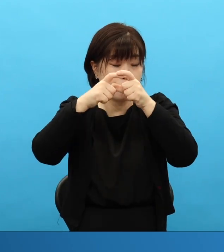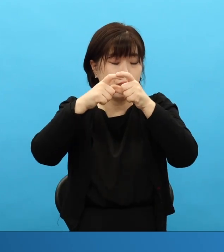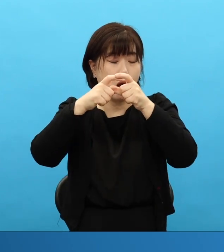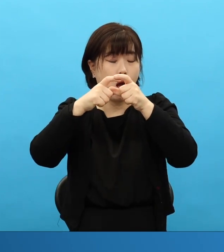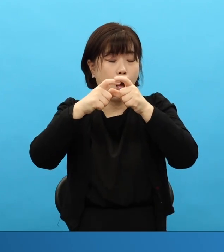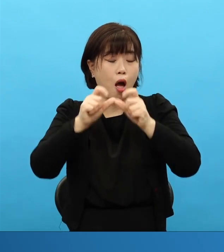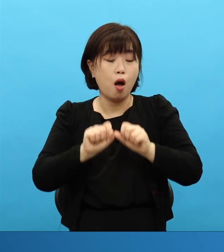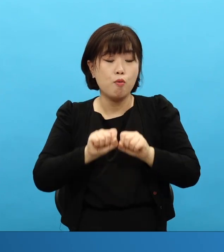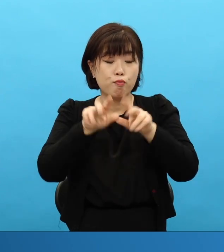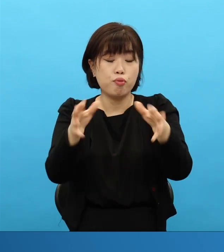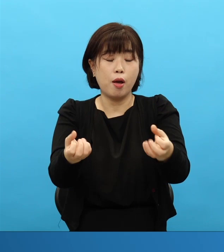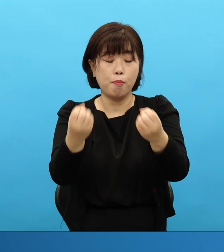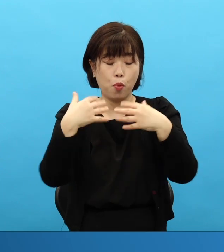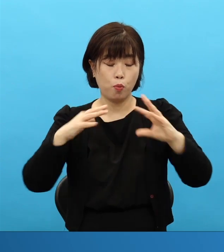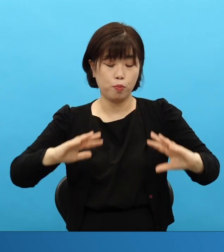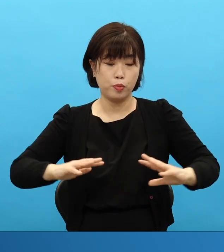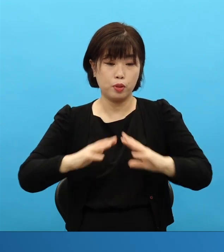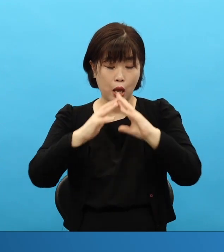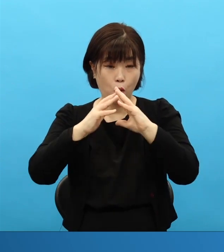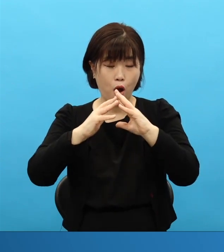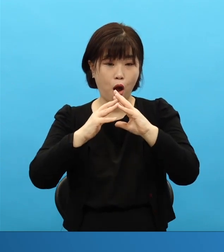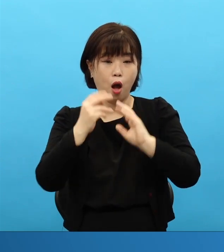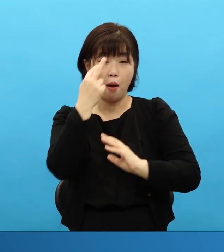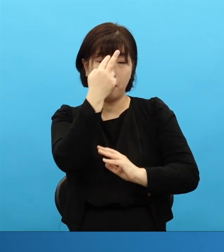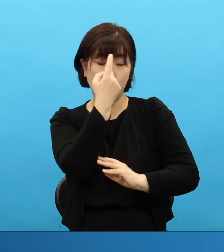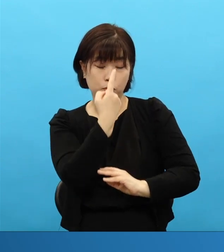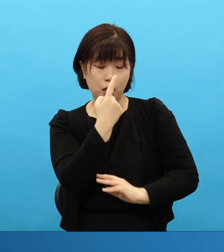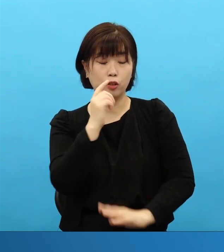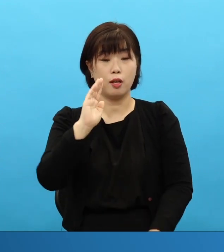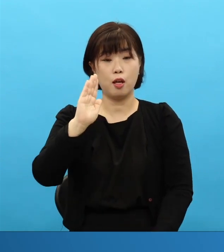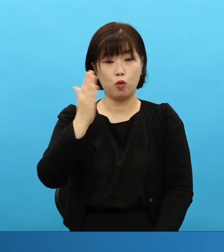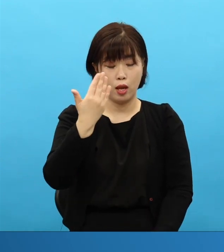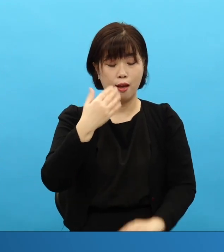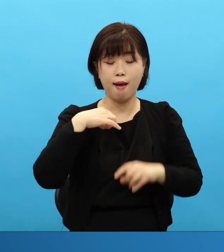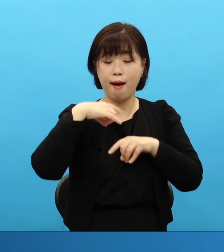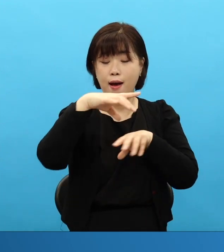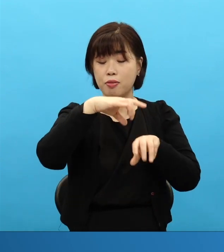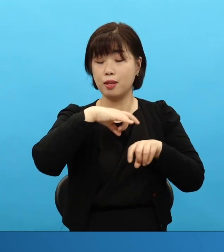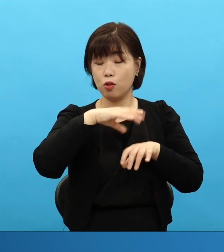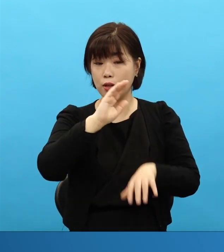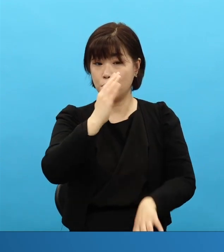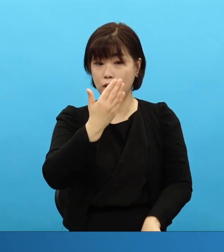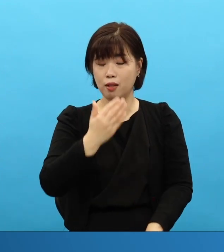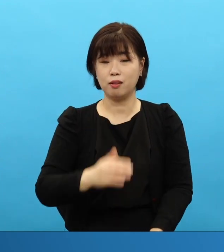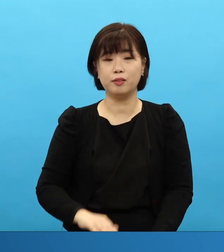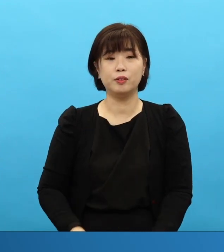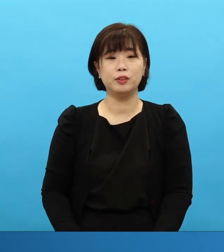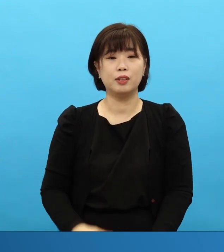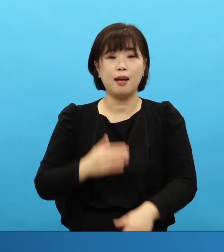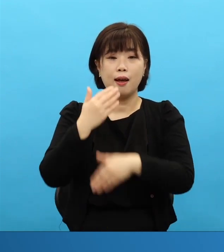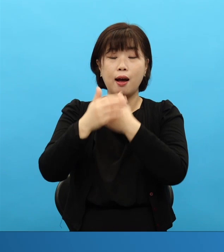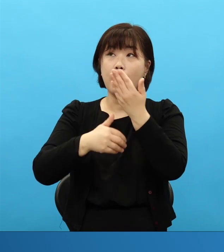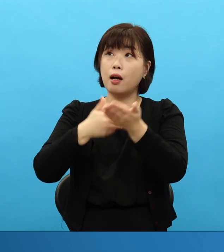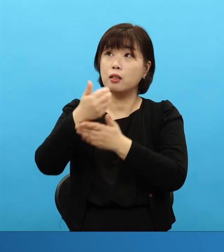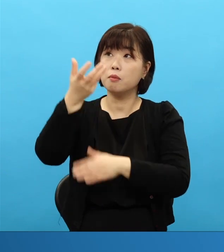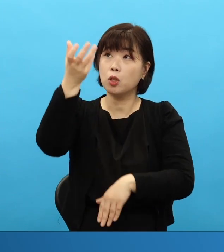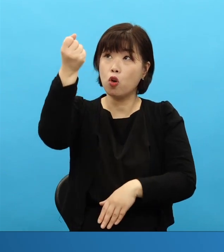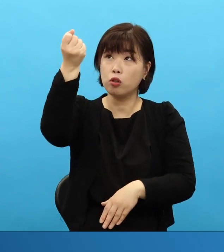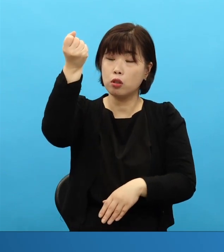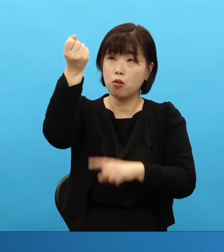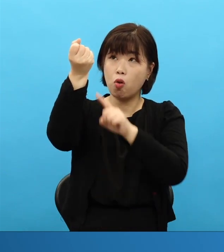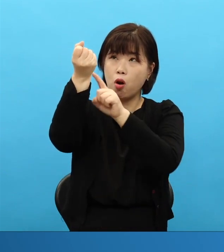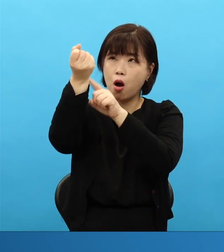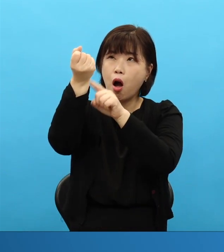되는 겁니다. And that becomes your watchtower. 그리고 중요한 이 하나님의 것이 내게 이렇게